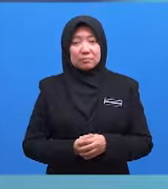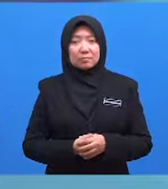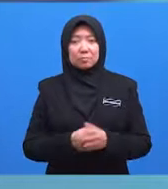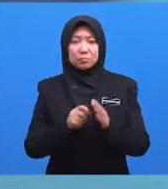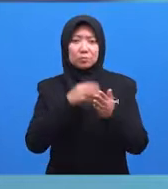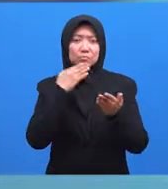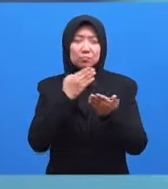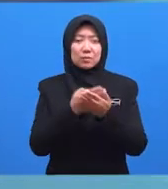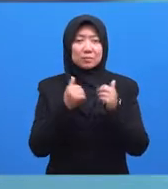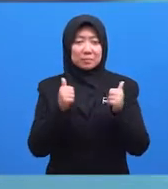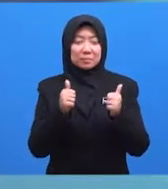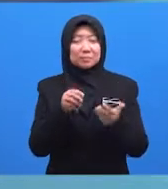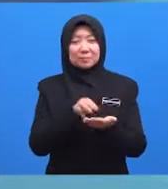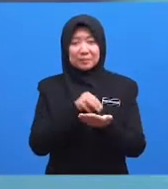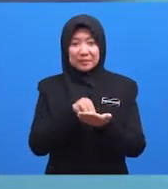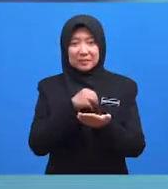Terbaik, mentega.